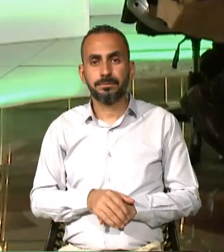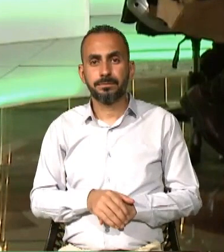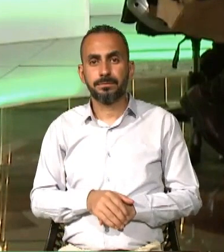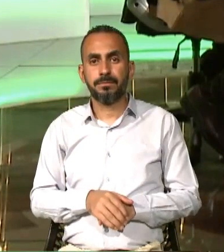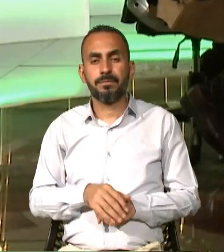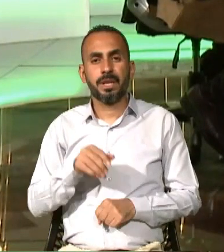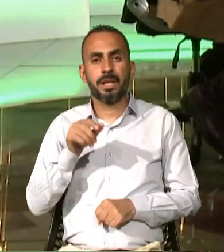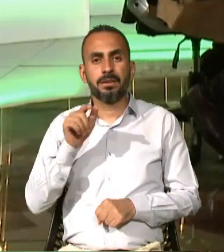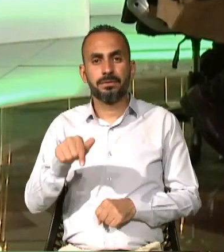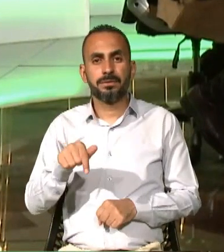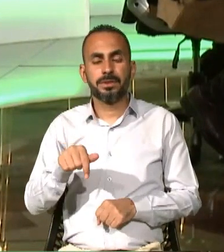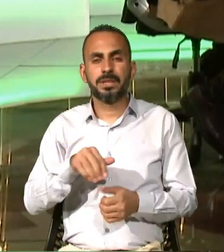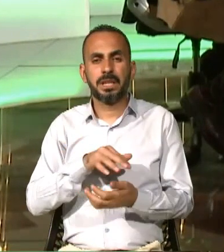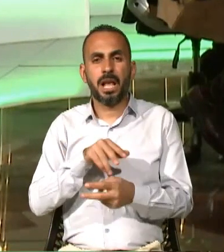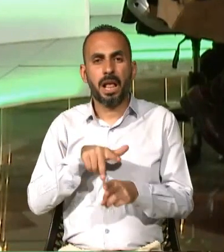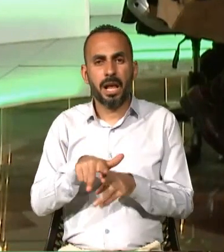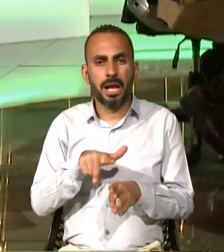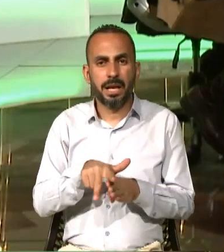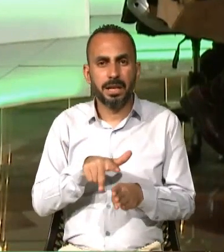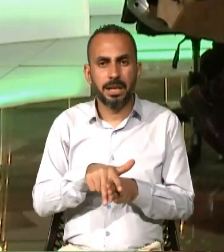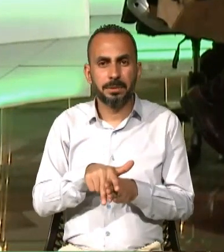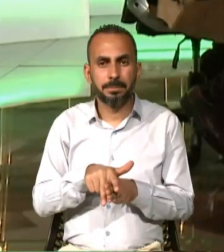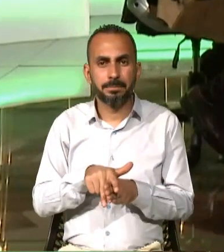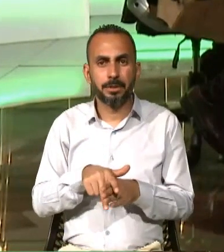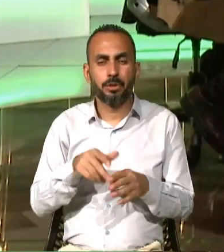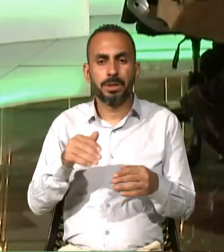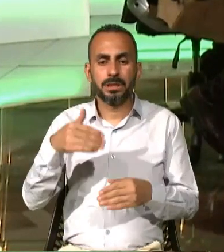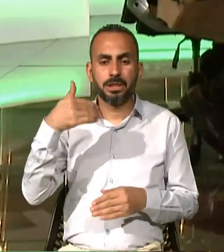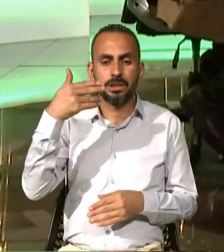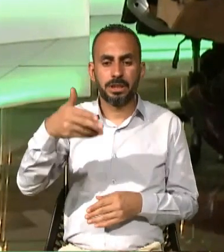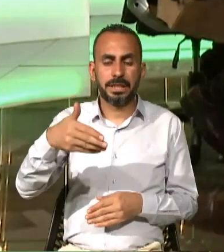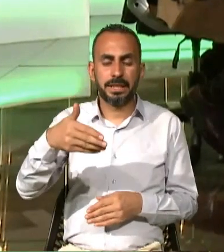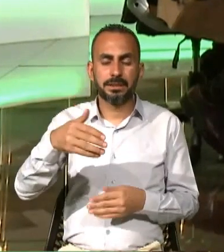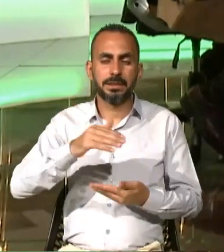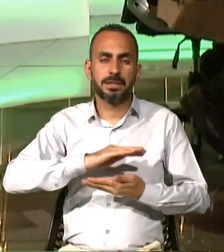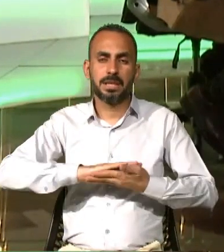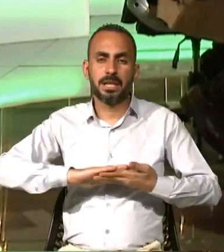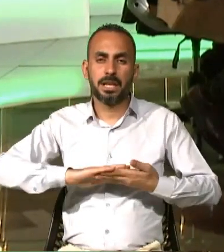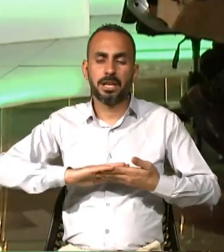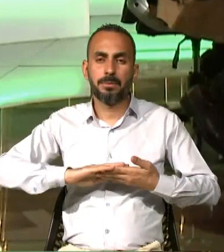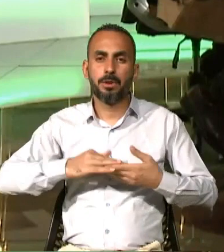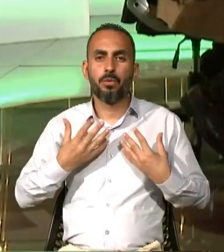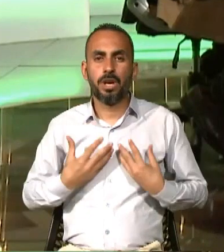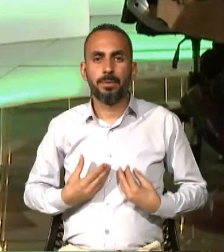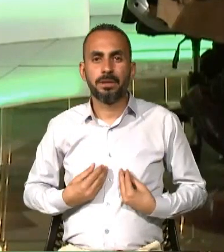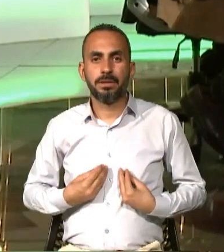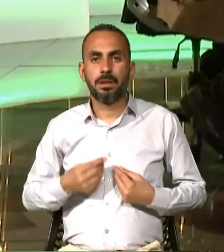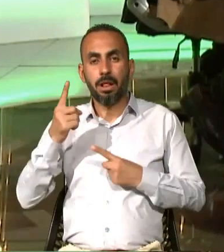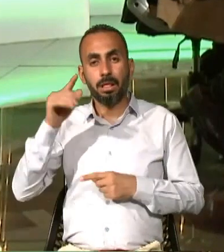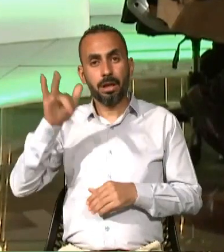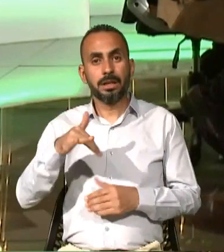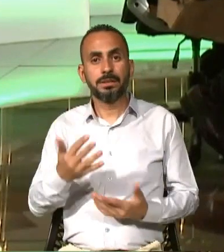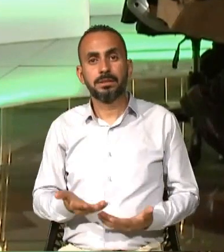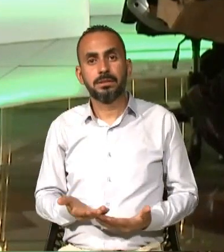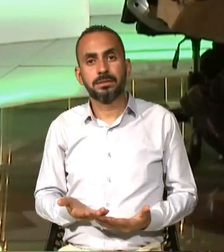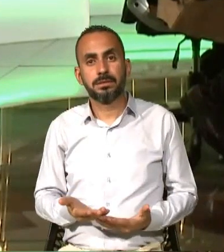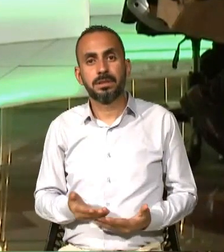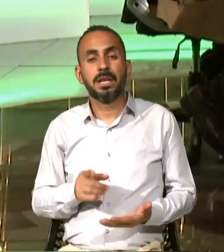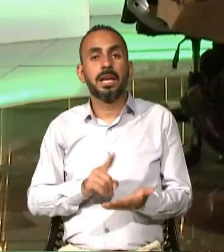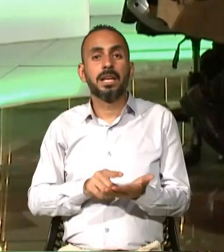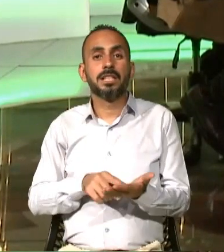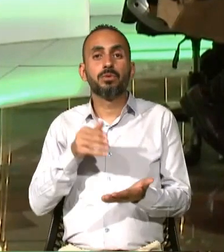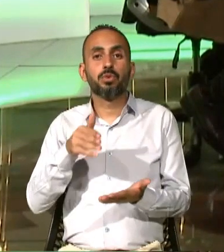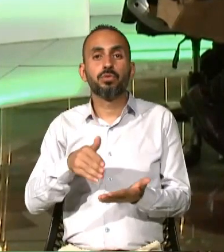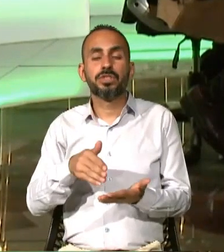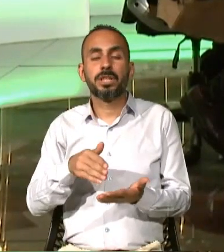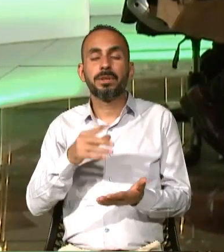خلصت كورونا والناس رجعت تاني للسلام والامان هيجي مجيء الرب عليهم هم مش دارينين. فلازم يبقى دايما فينا الاشواق